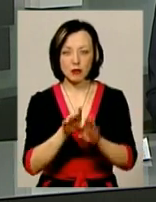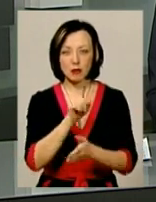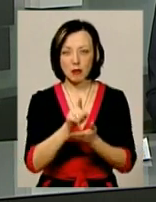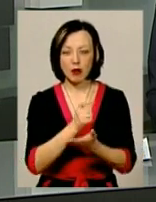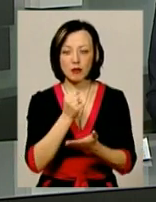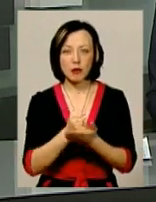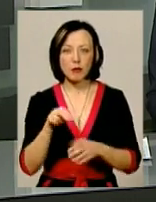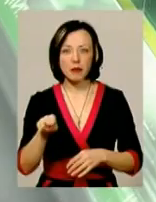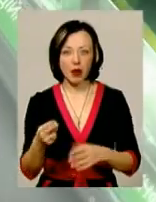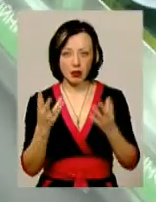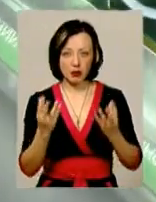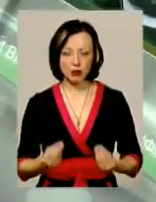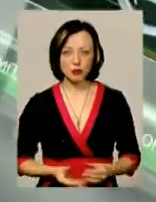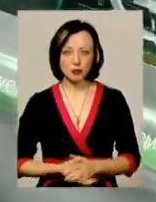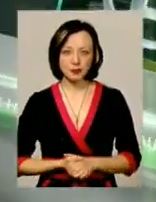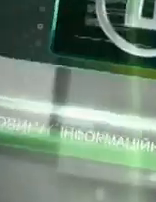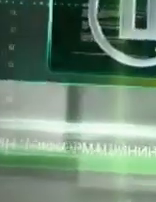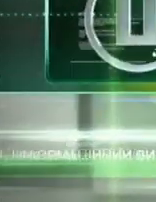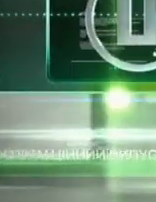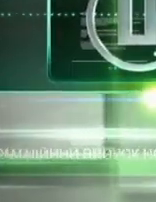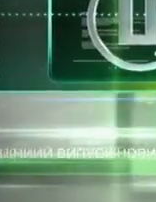в п'ятницю.